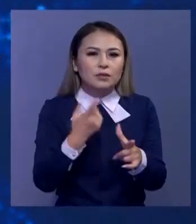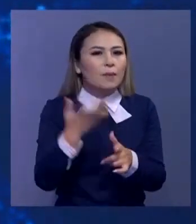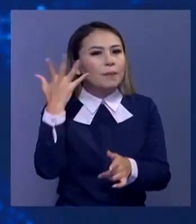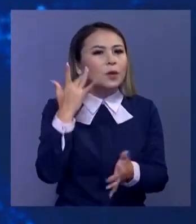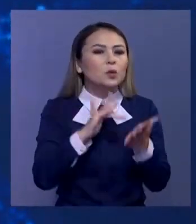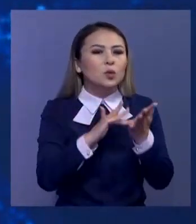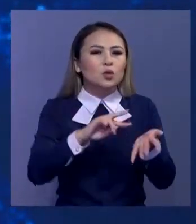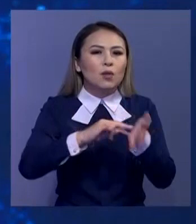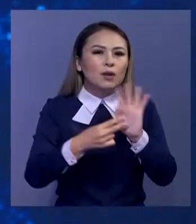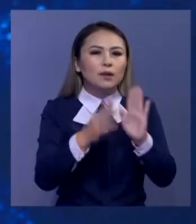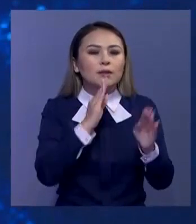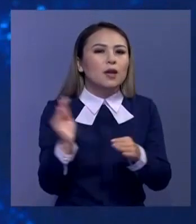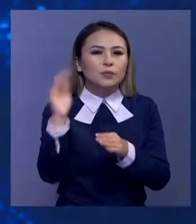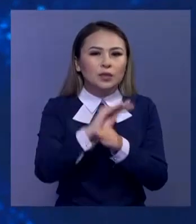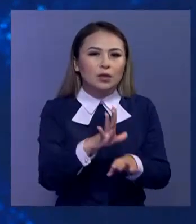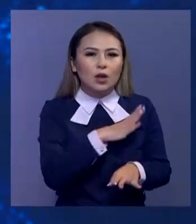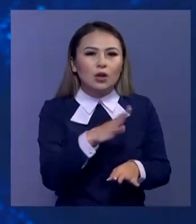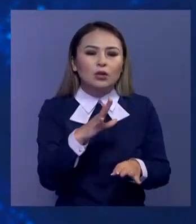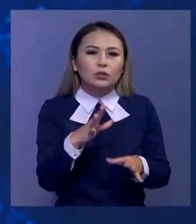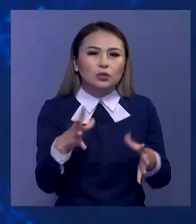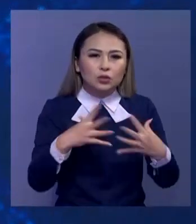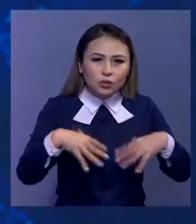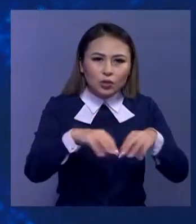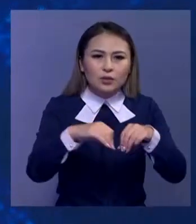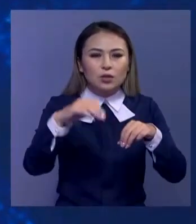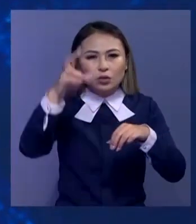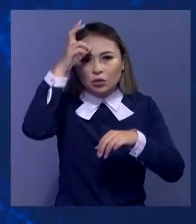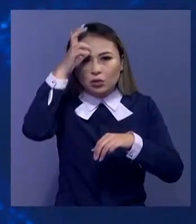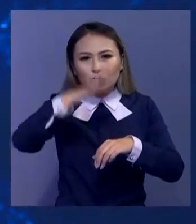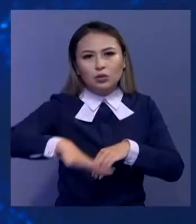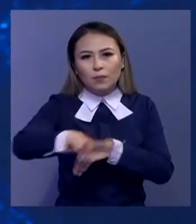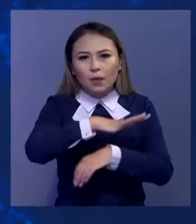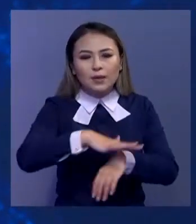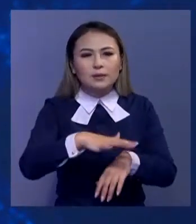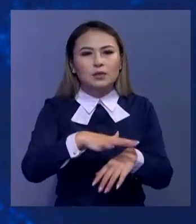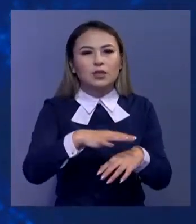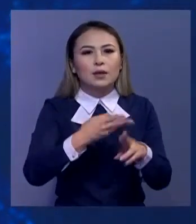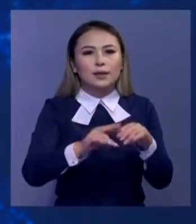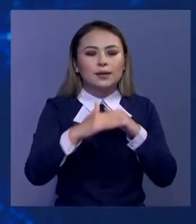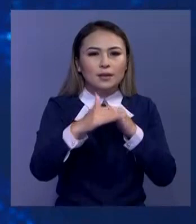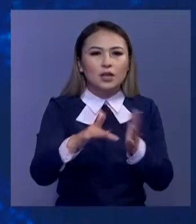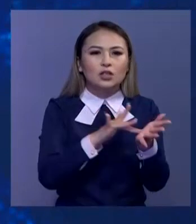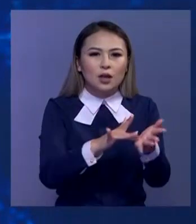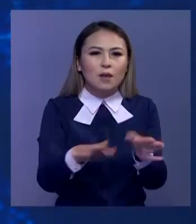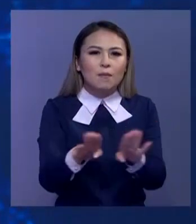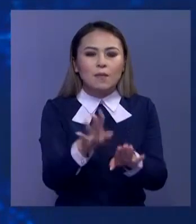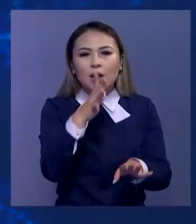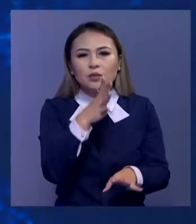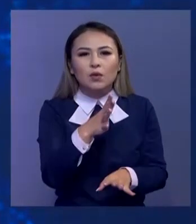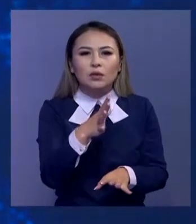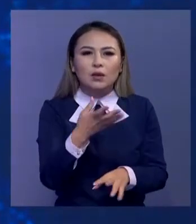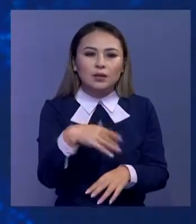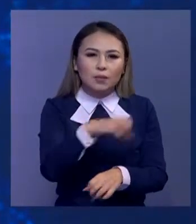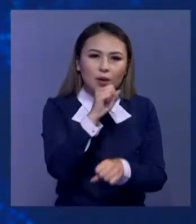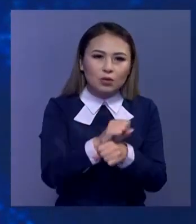инфрақұрылыммен бірге туристік жобалар қатар дамып жатыр. Тұтас түркі дүниесінің бой тұмар саналатын шаһарға келген саяхатшы біраз